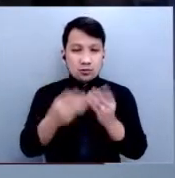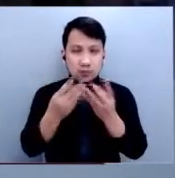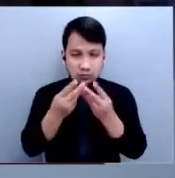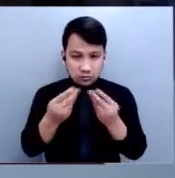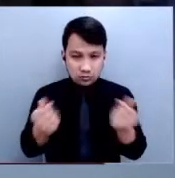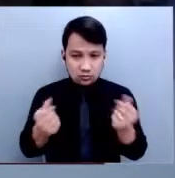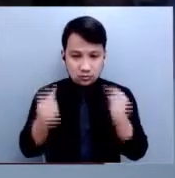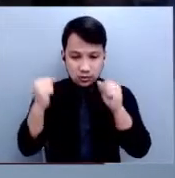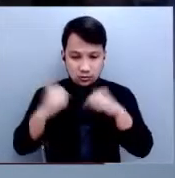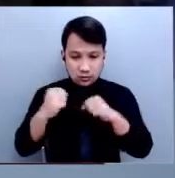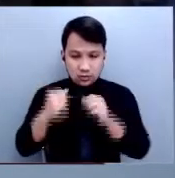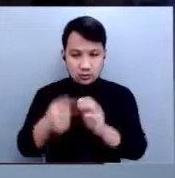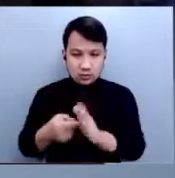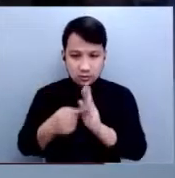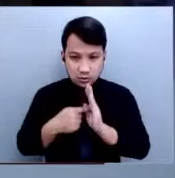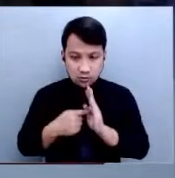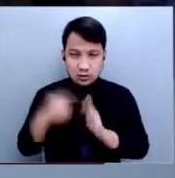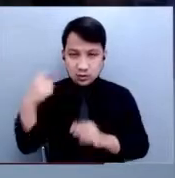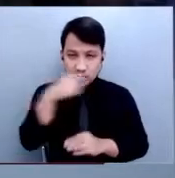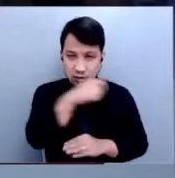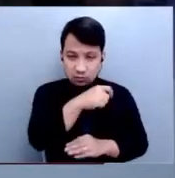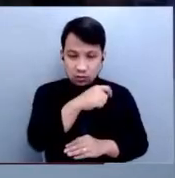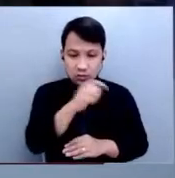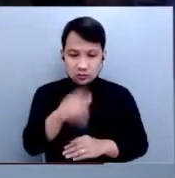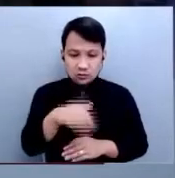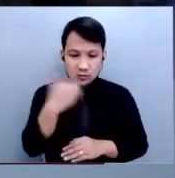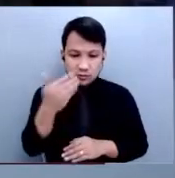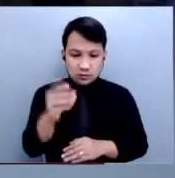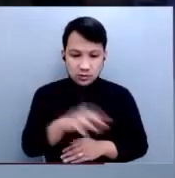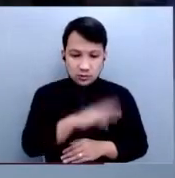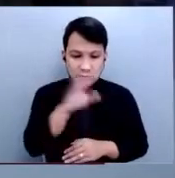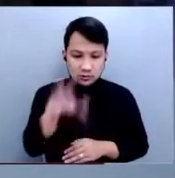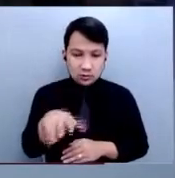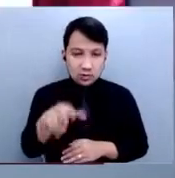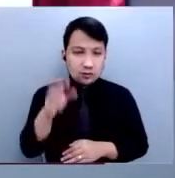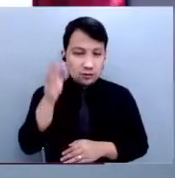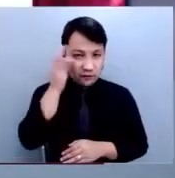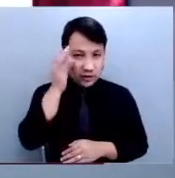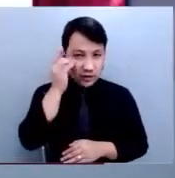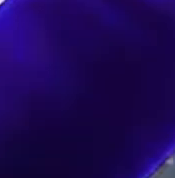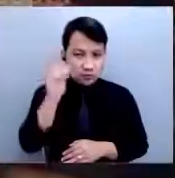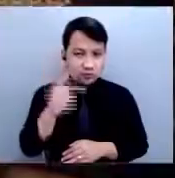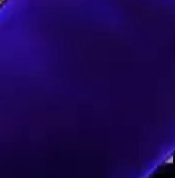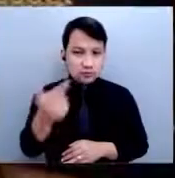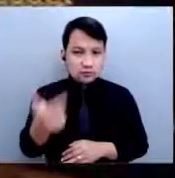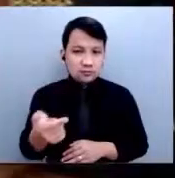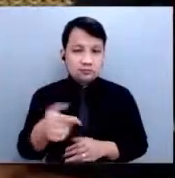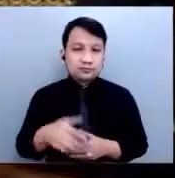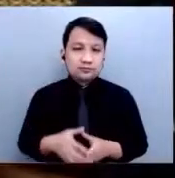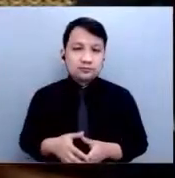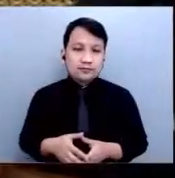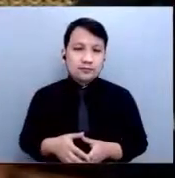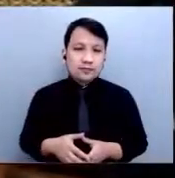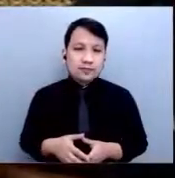bagong requirements ng Taiwan. Nasa frontline ng balitang yan si Faith Del Mundo.